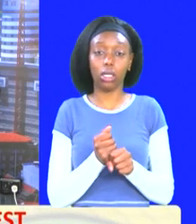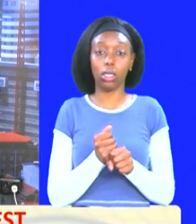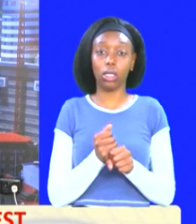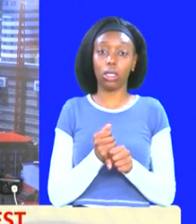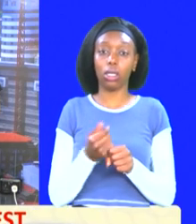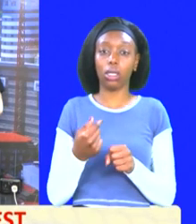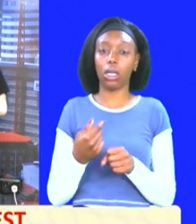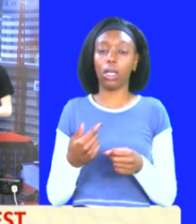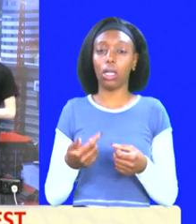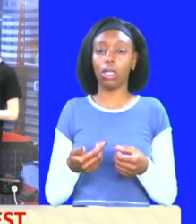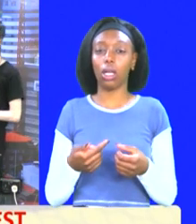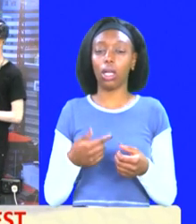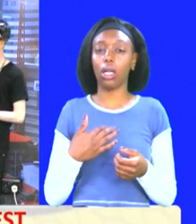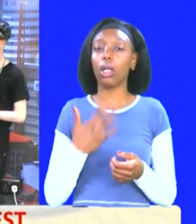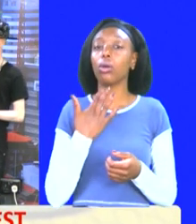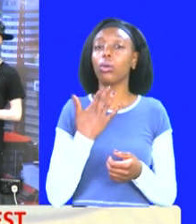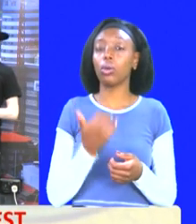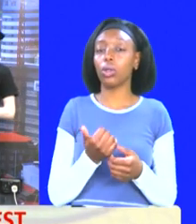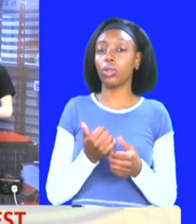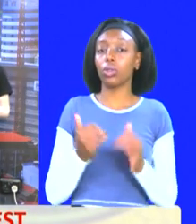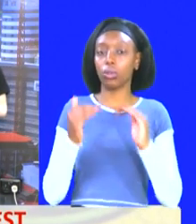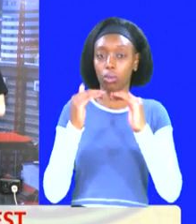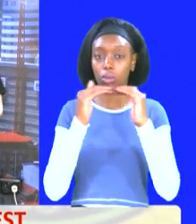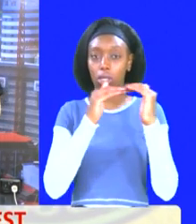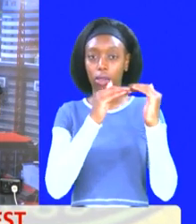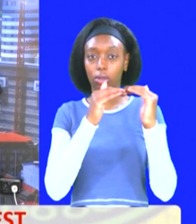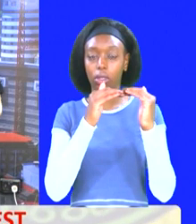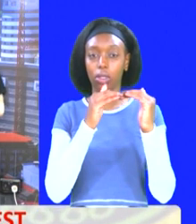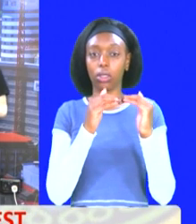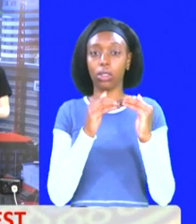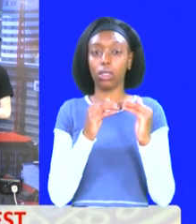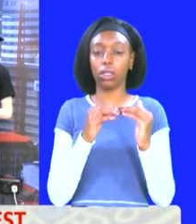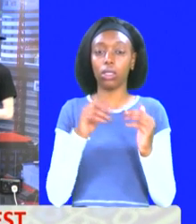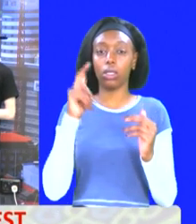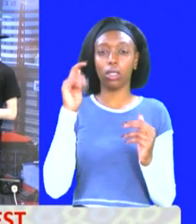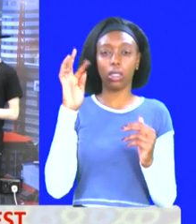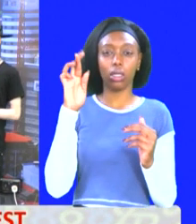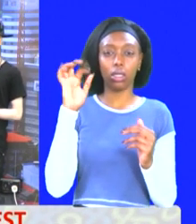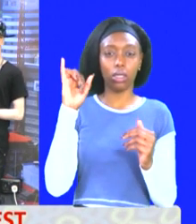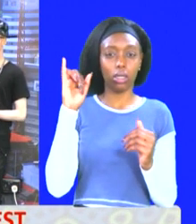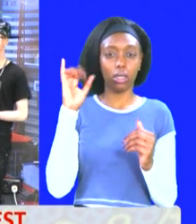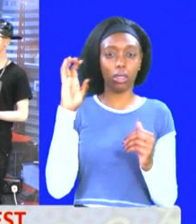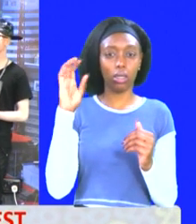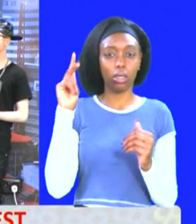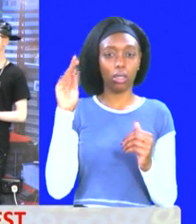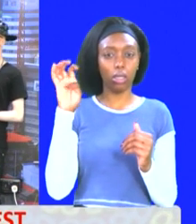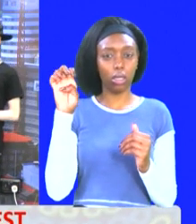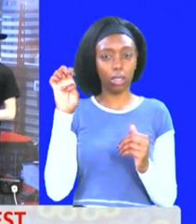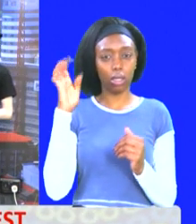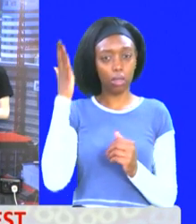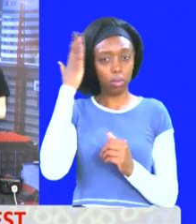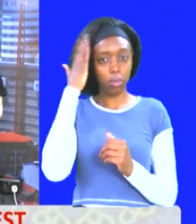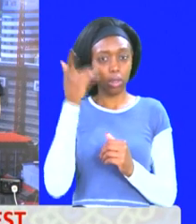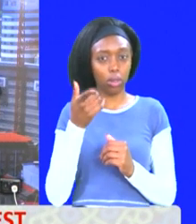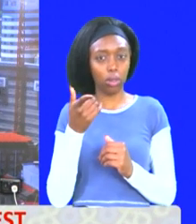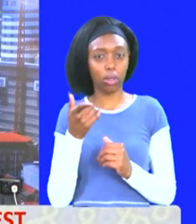comparison. Siku hizo unasikia kama msae kama MC Tricky. Ndio, Tricky amepotea. Tricky amepotea. So unapata watu kama